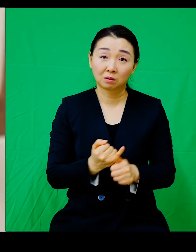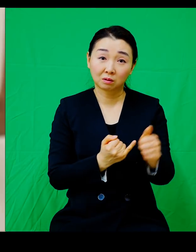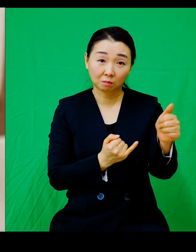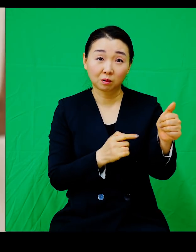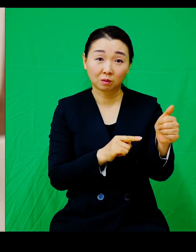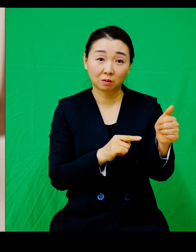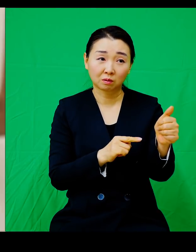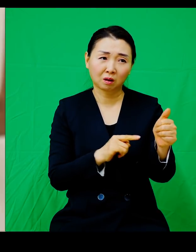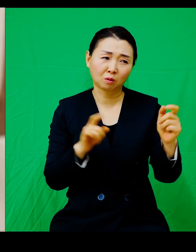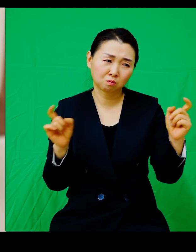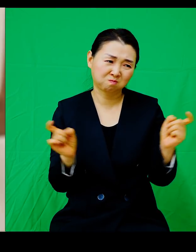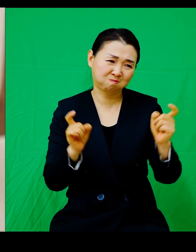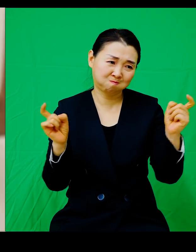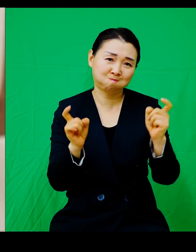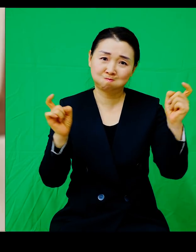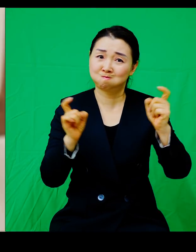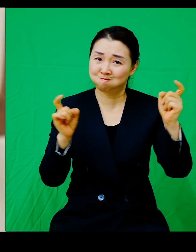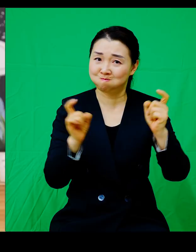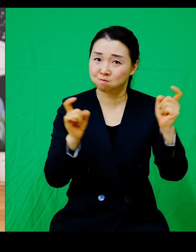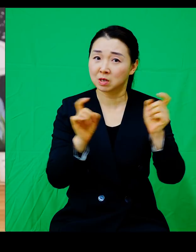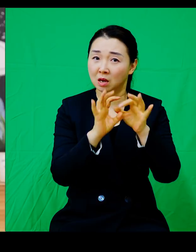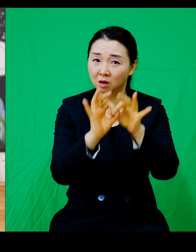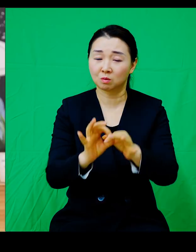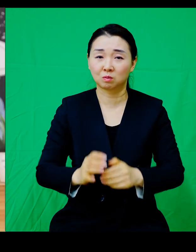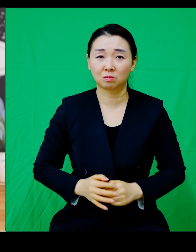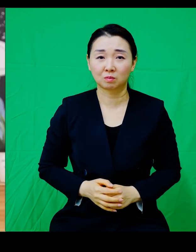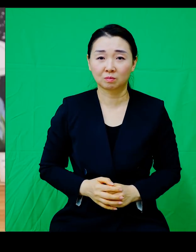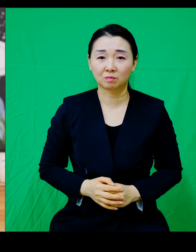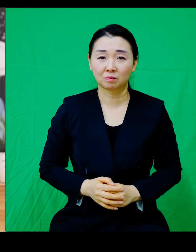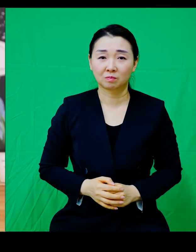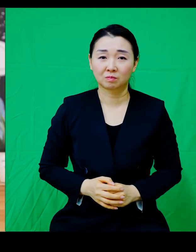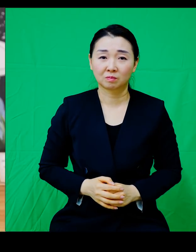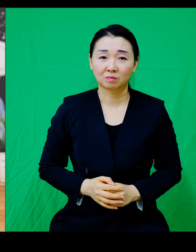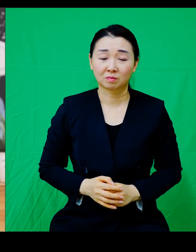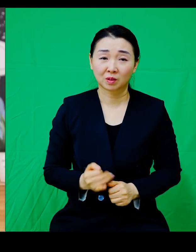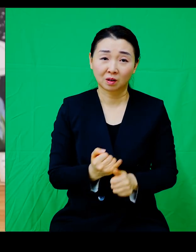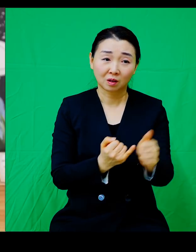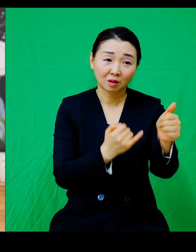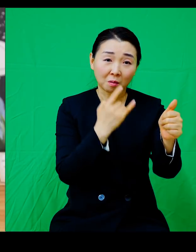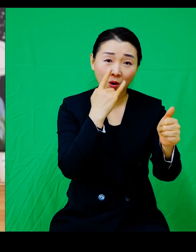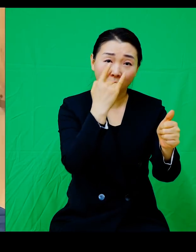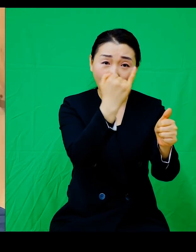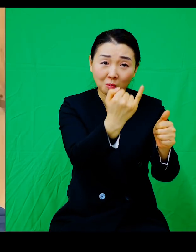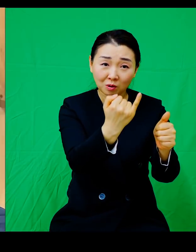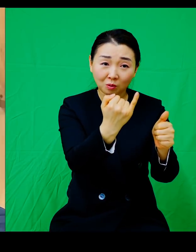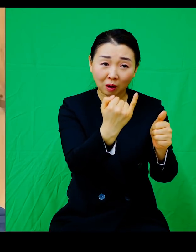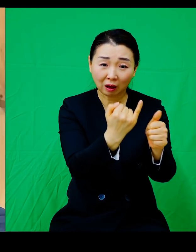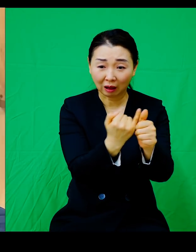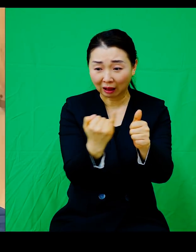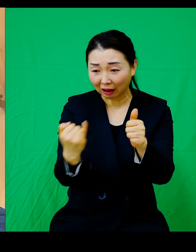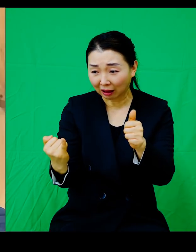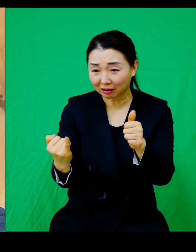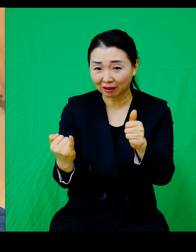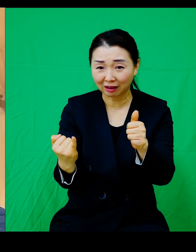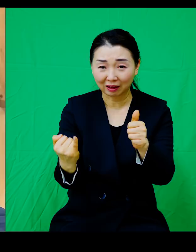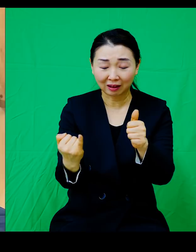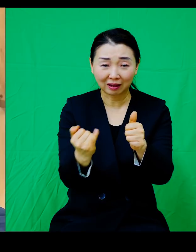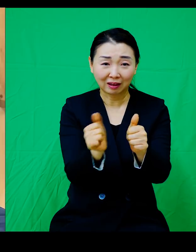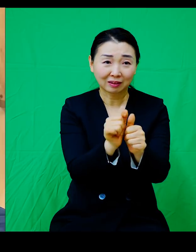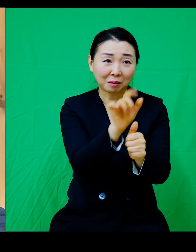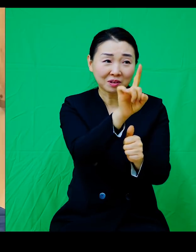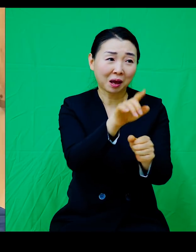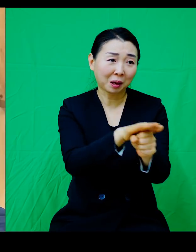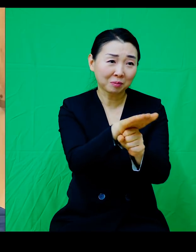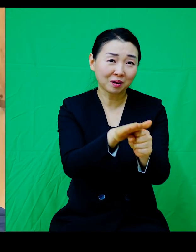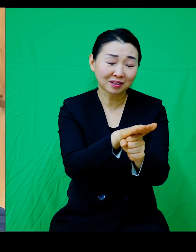남편하고 되게 심하게 계속 싸우는 거죠. 그 시어머니와 아내와의 관계는 이제 한 남자를 사랑한 두 여자 관계예요.